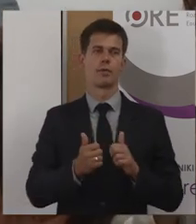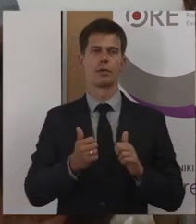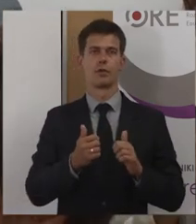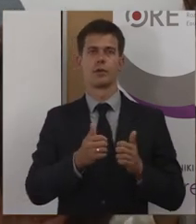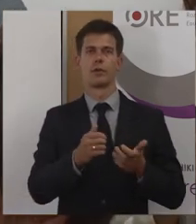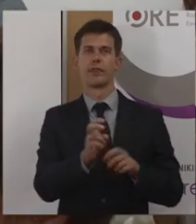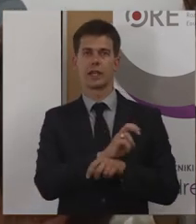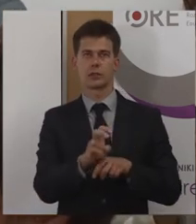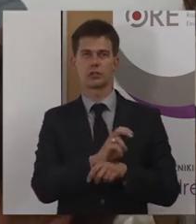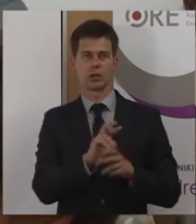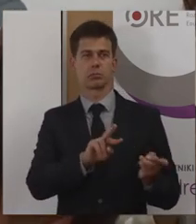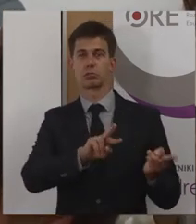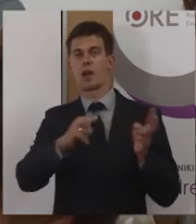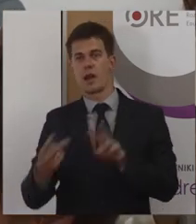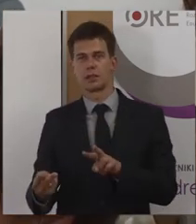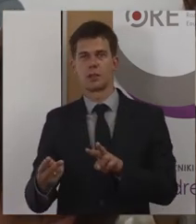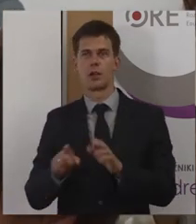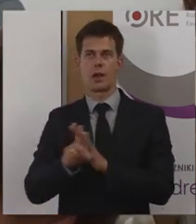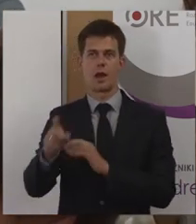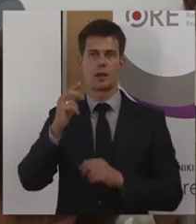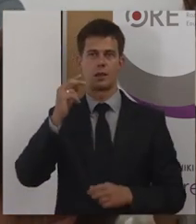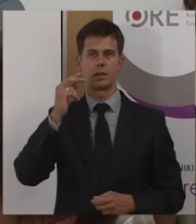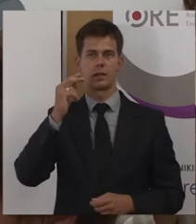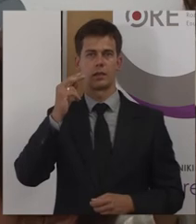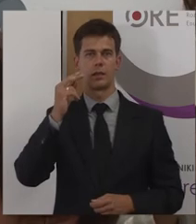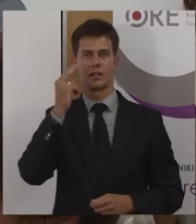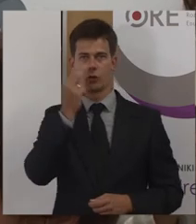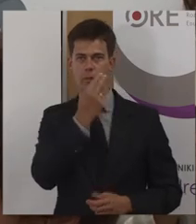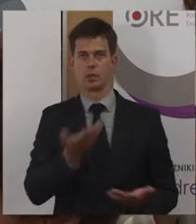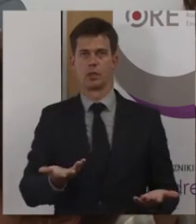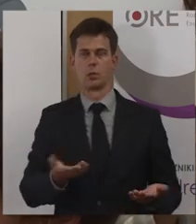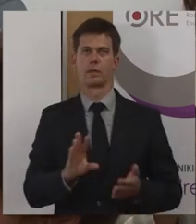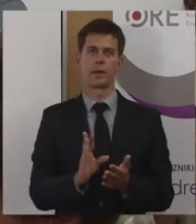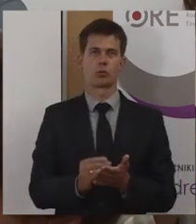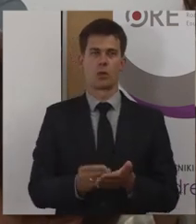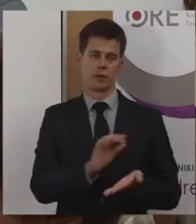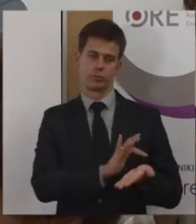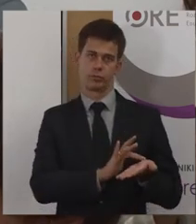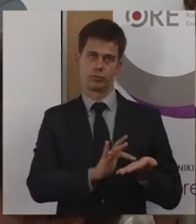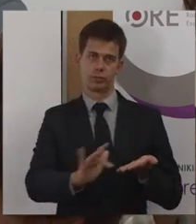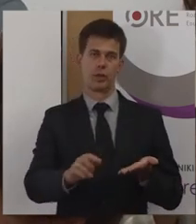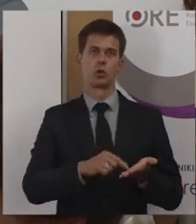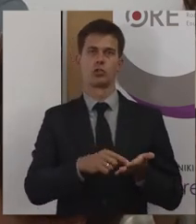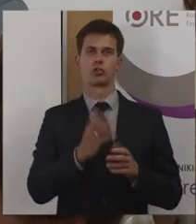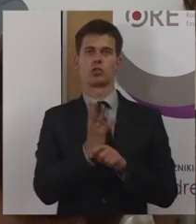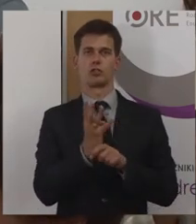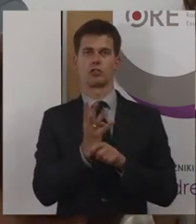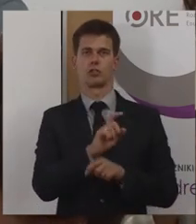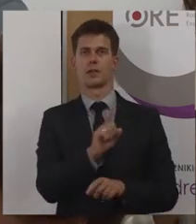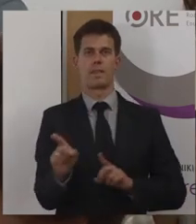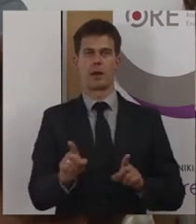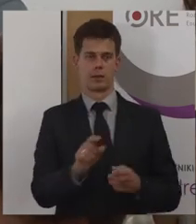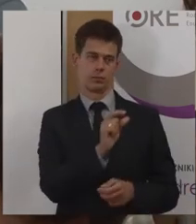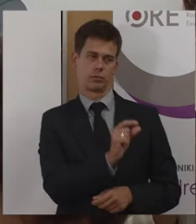i czytelnością, bo jeżeli w linijce brajlowskiej 40-znakowej wyświetlimy jedną linię